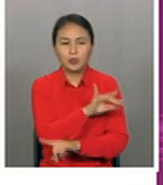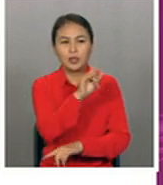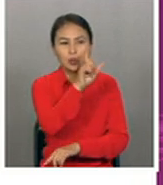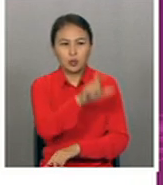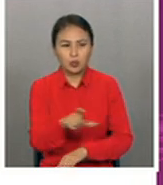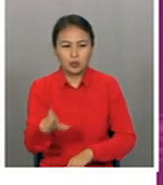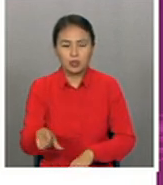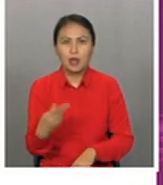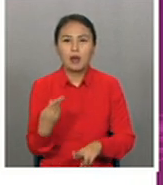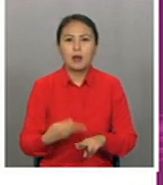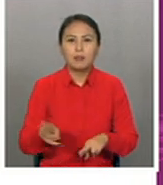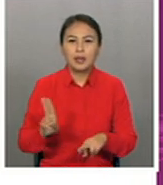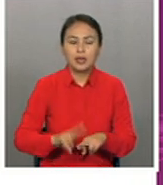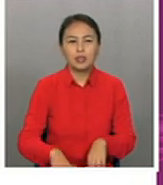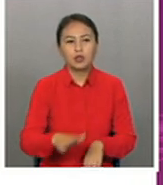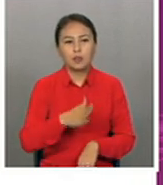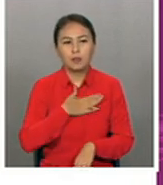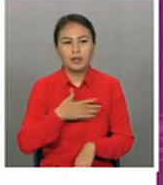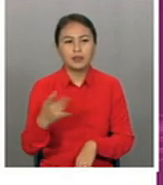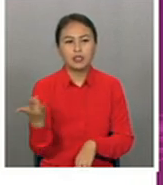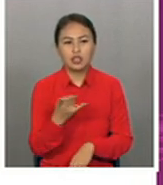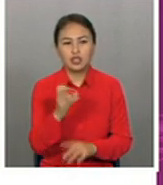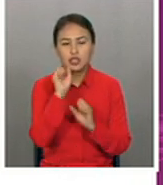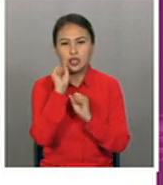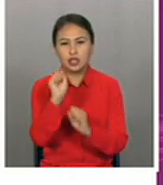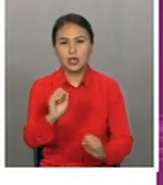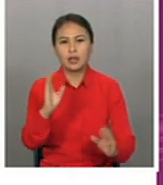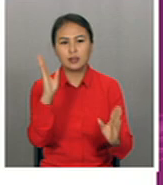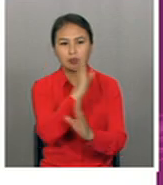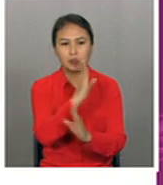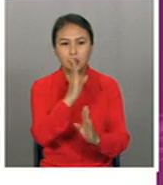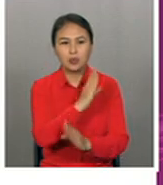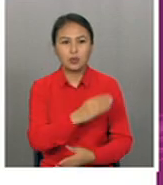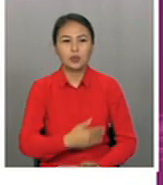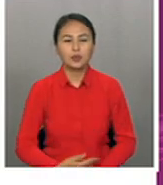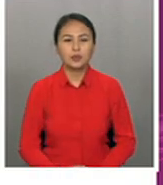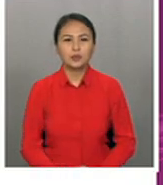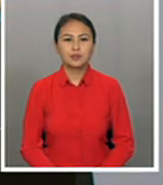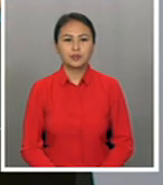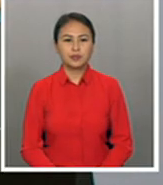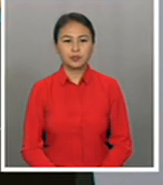и люди. Поэтому мы должны защищать природу.